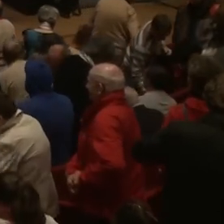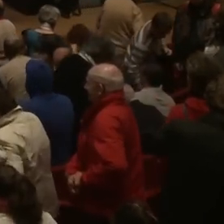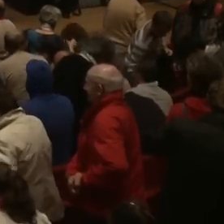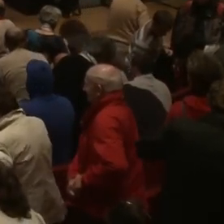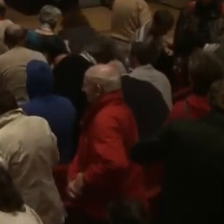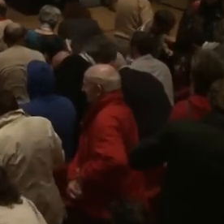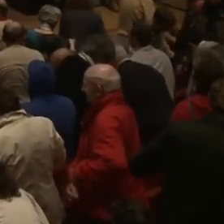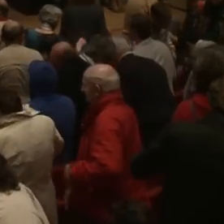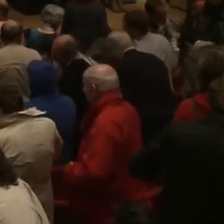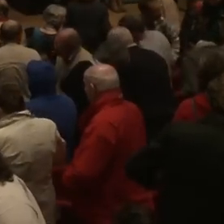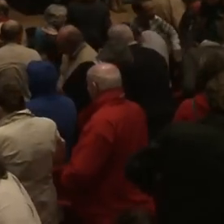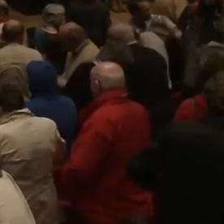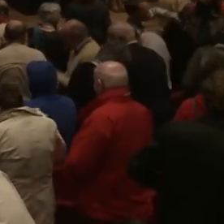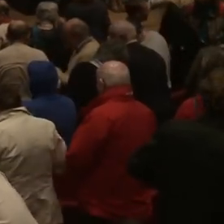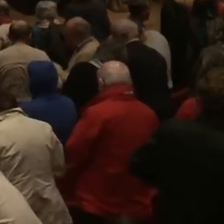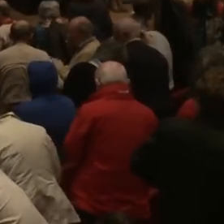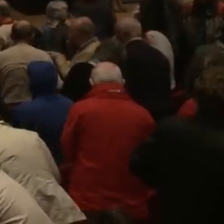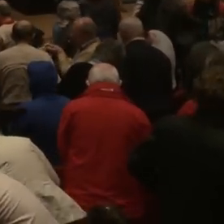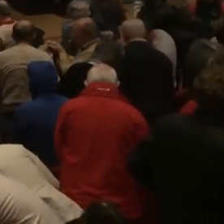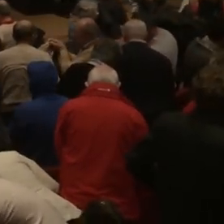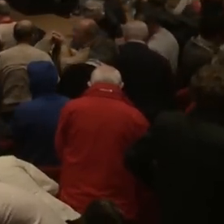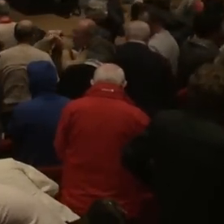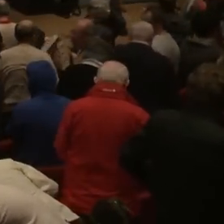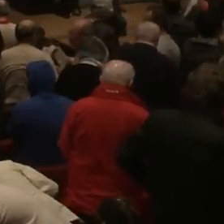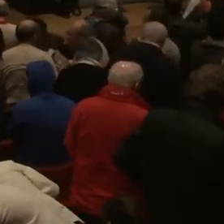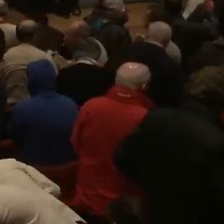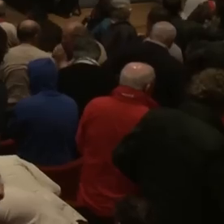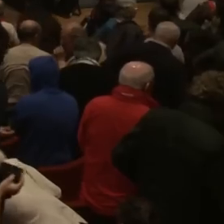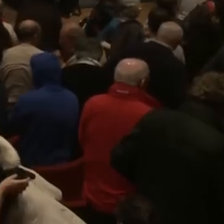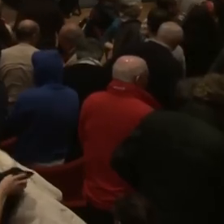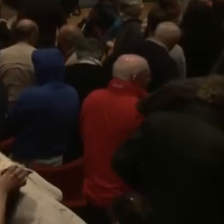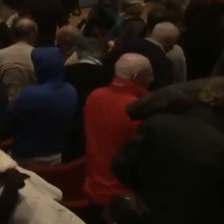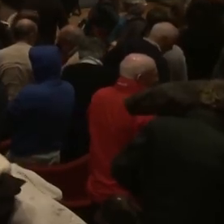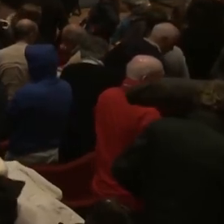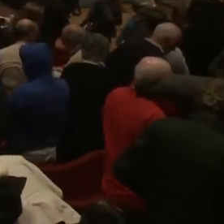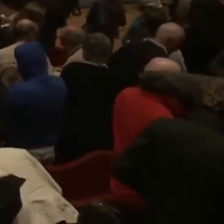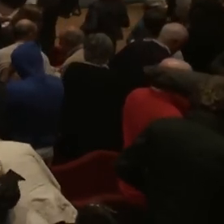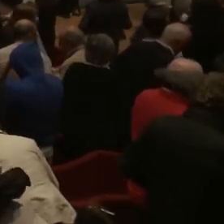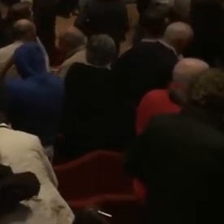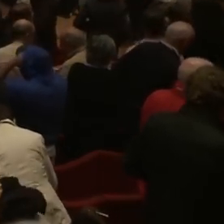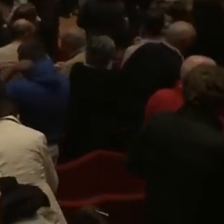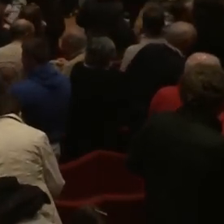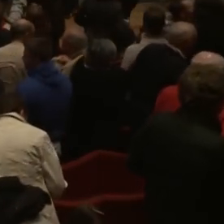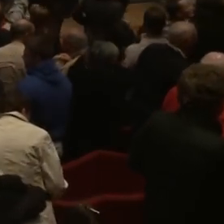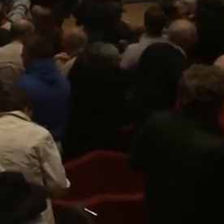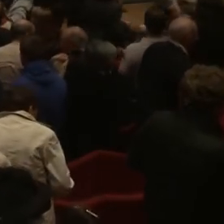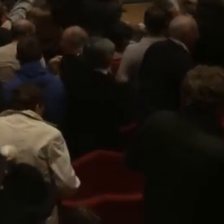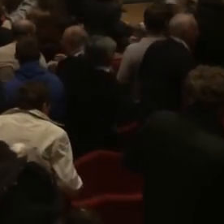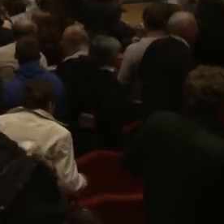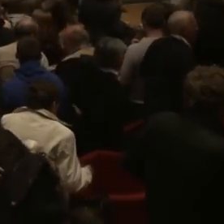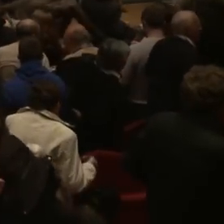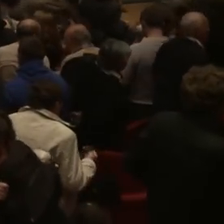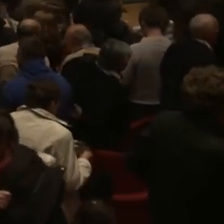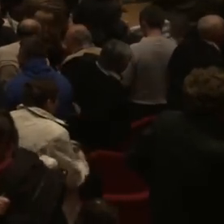à toutes nos équipes techniques, merci à Juliette et à Angèle qui ont traduit en langue des signes, à Jérôme et à Franck qui